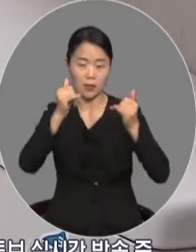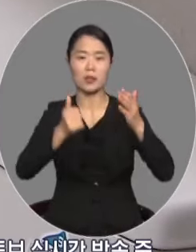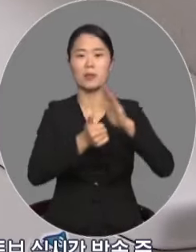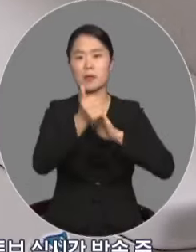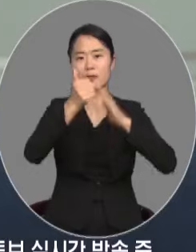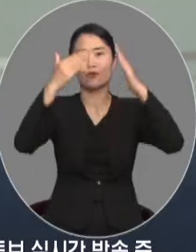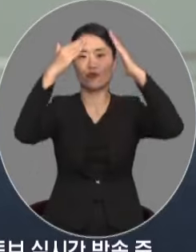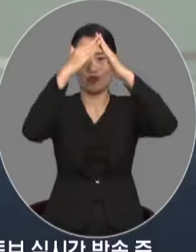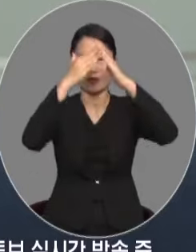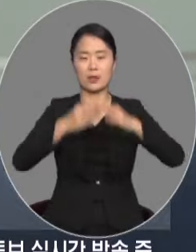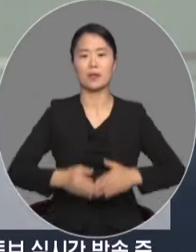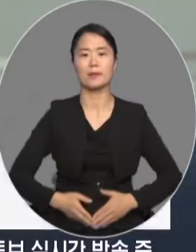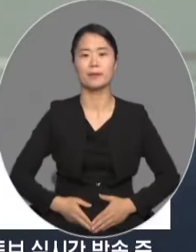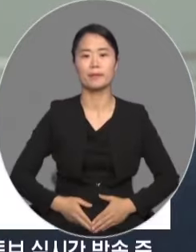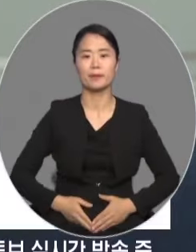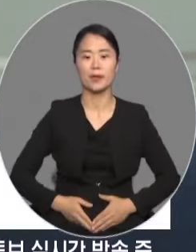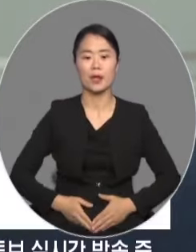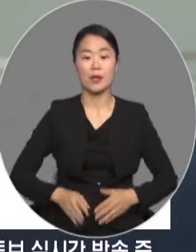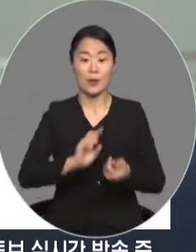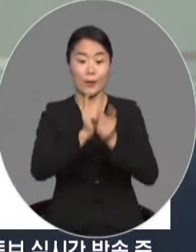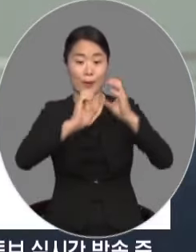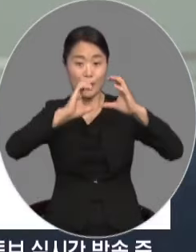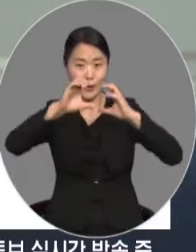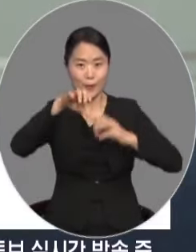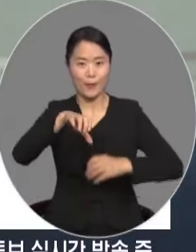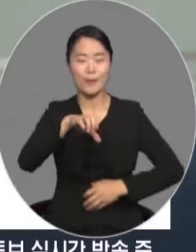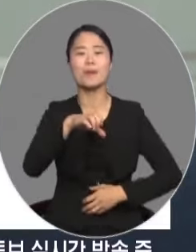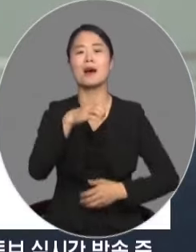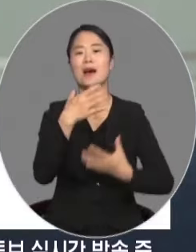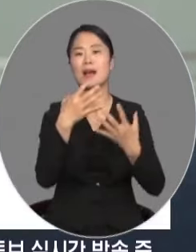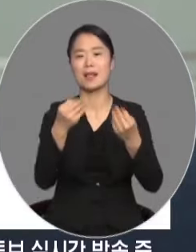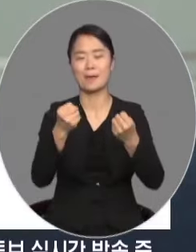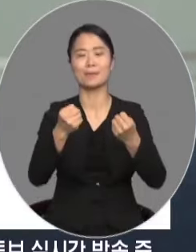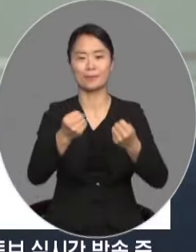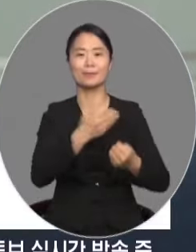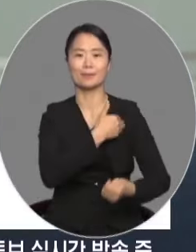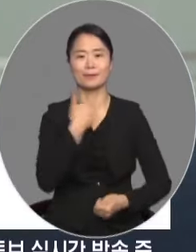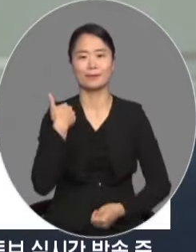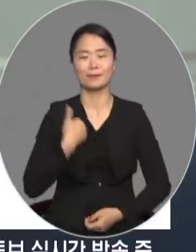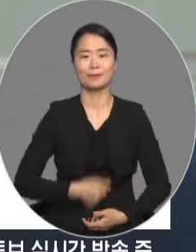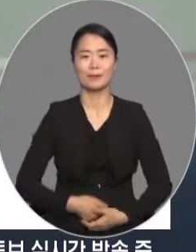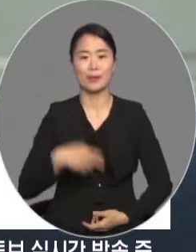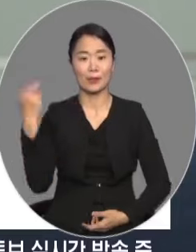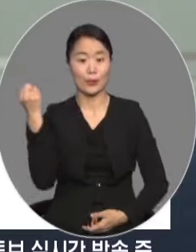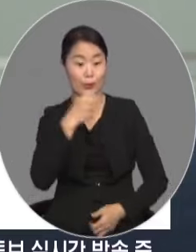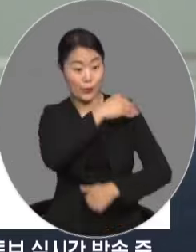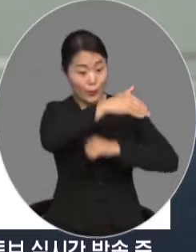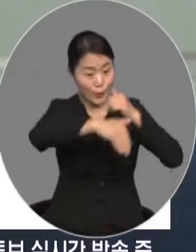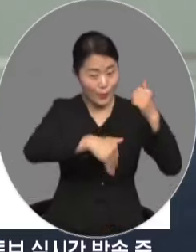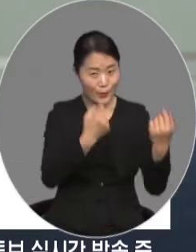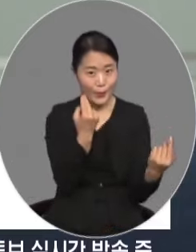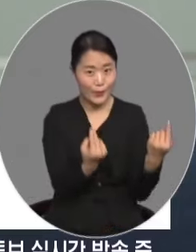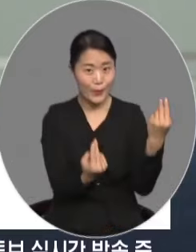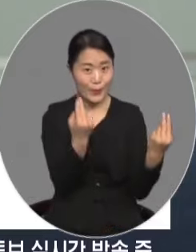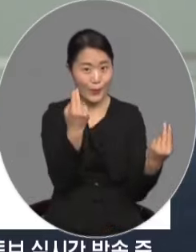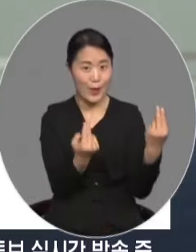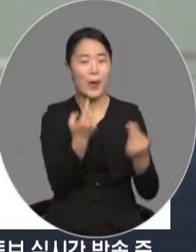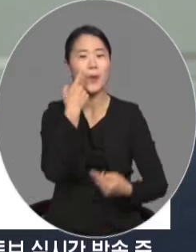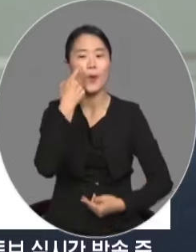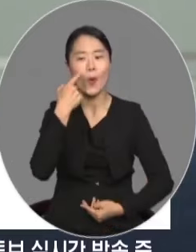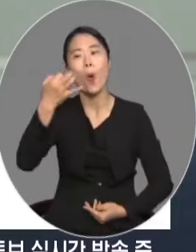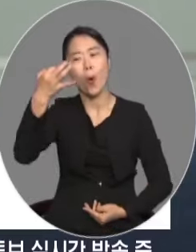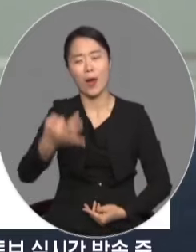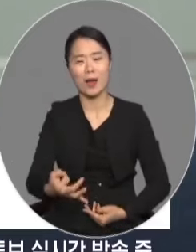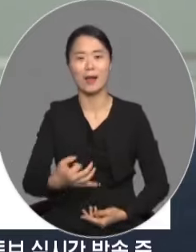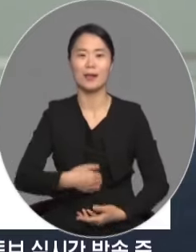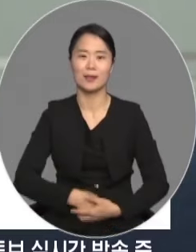주택입니다. 공유 커뮤니티가 많아가지고 일단 그런 부분도 만족스럽고요. 주위 원룸들 대비해가지고는 이제 많이 싼 편이라